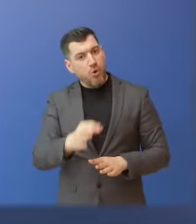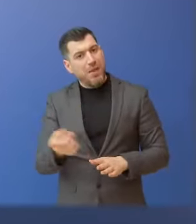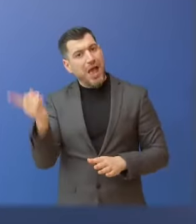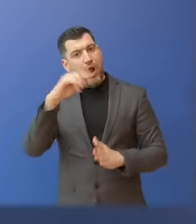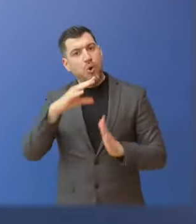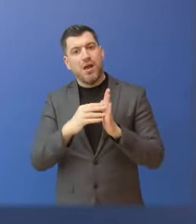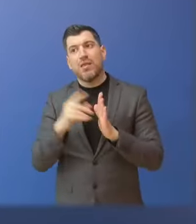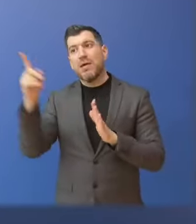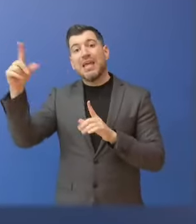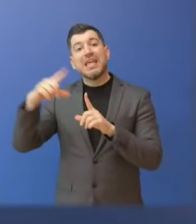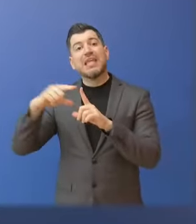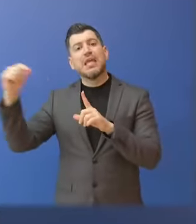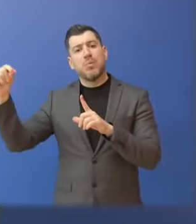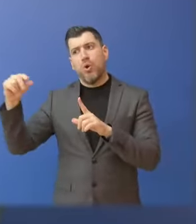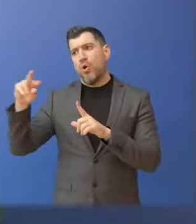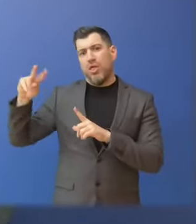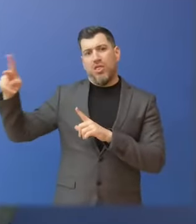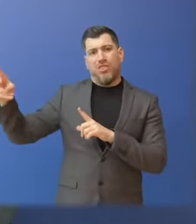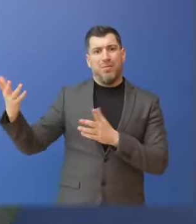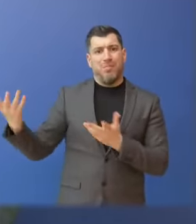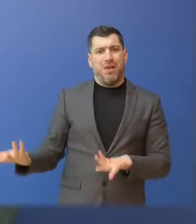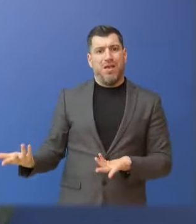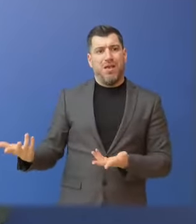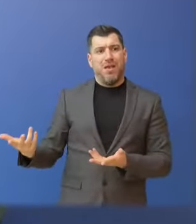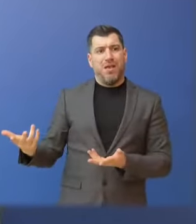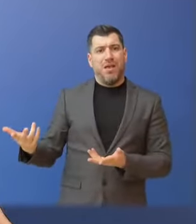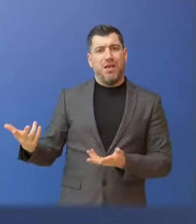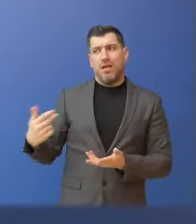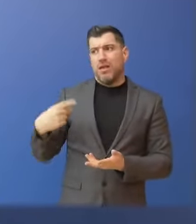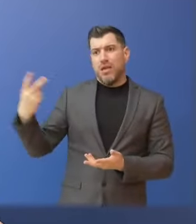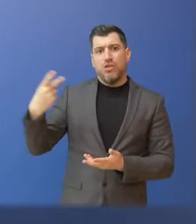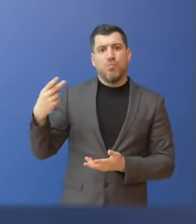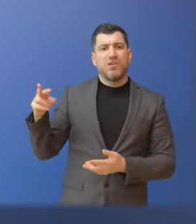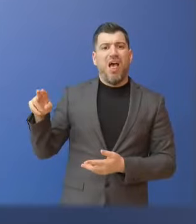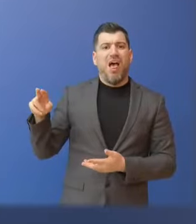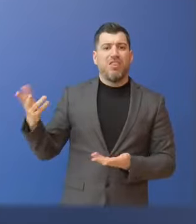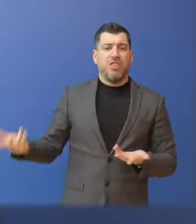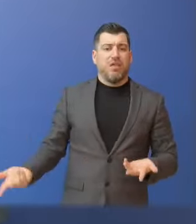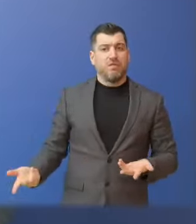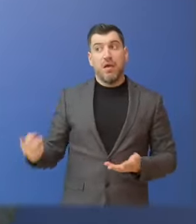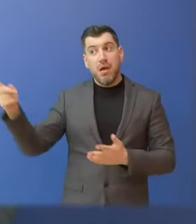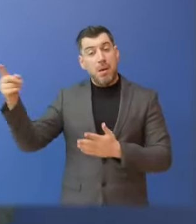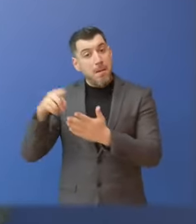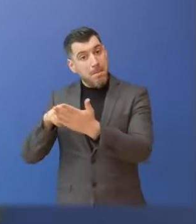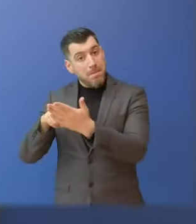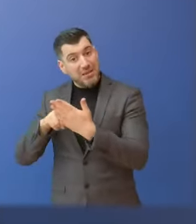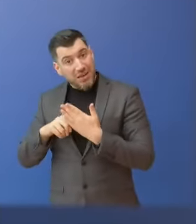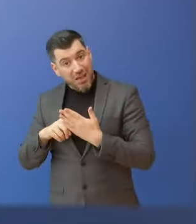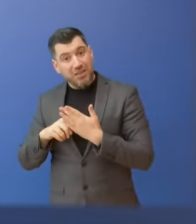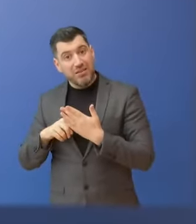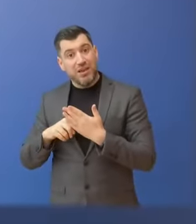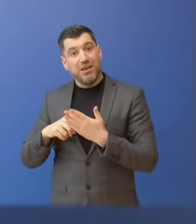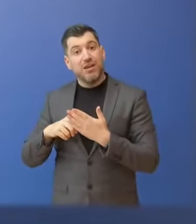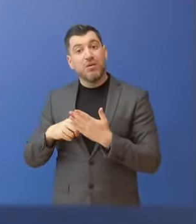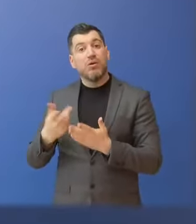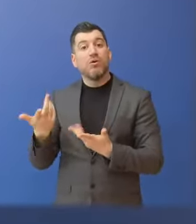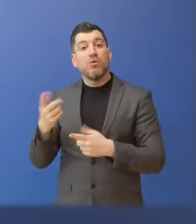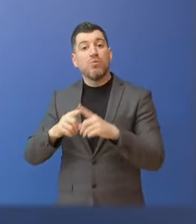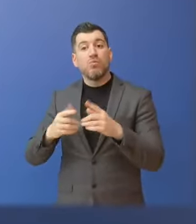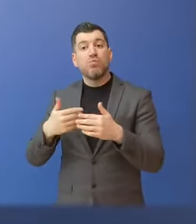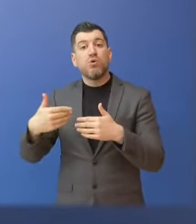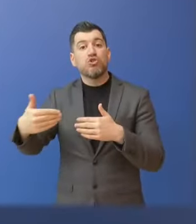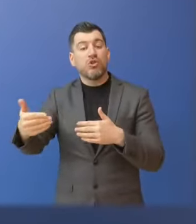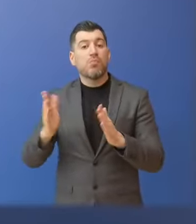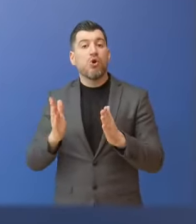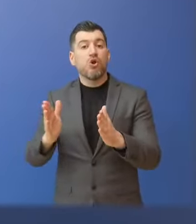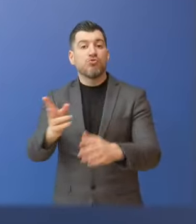μας κεί τα τα αδέρφια μας στην κύπρο νομίζω μας έδειξαν το δρόμο ε σε αυτό τον τομέα είμαστε πάρα πολύ πίσω ας τρέξουμε λίγο